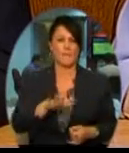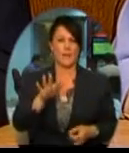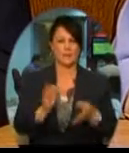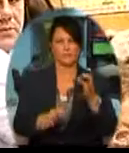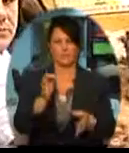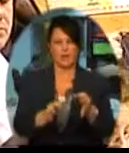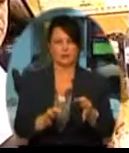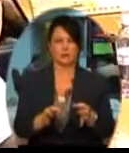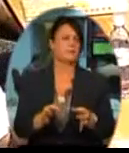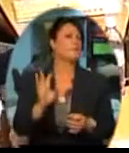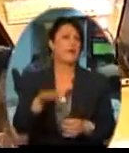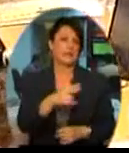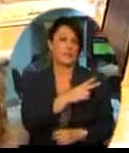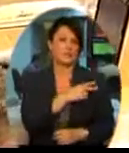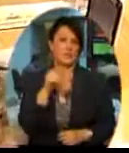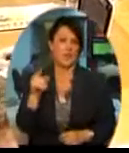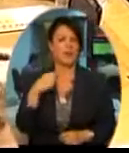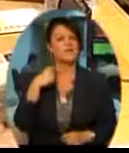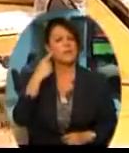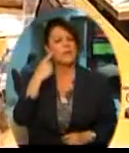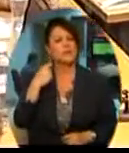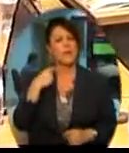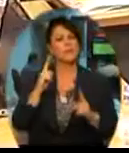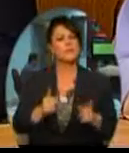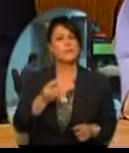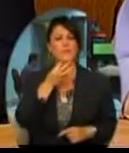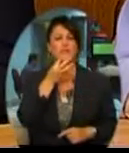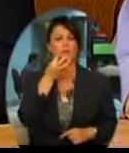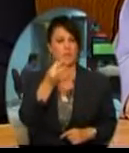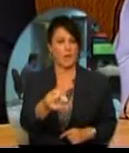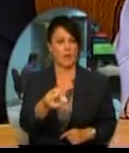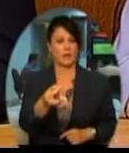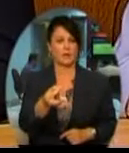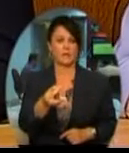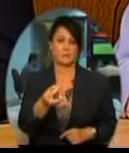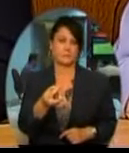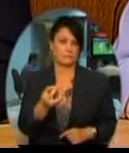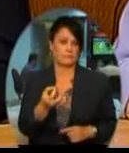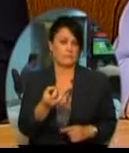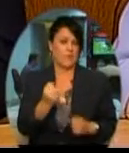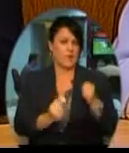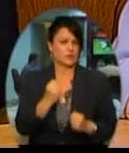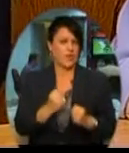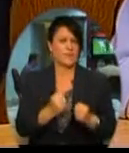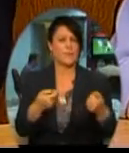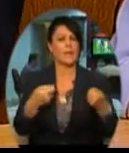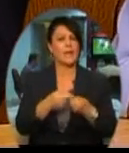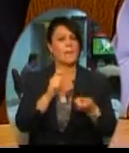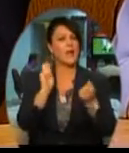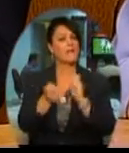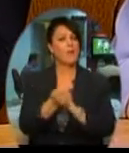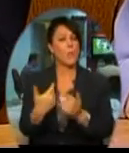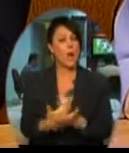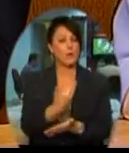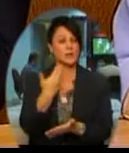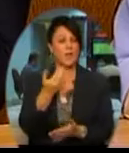ידי המשטרה. ואני חושבת שאנחנו צריכים לשאול שאלה אולי בוטה לגבי הרפורמה החדשה,